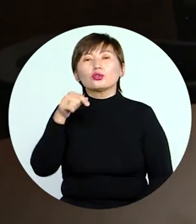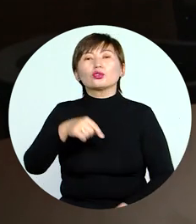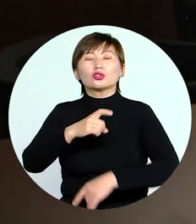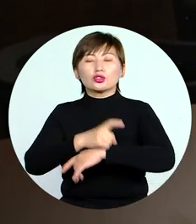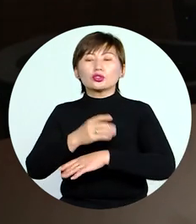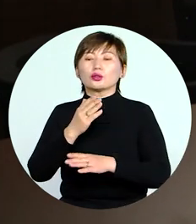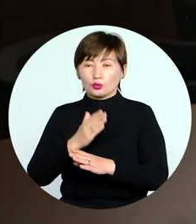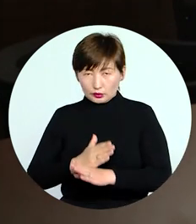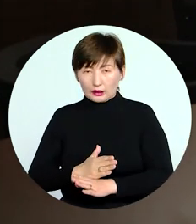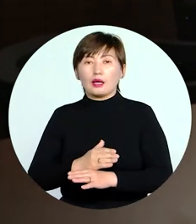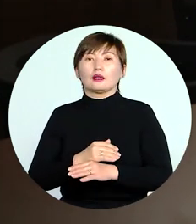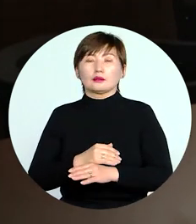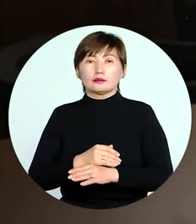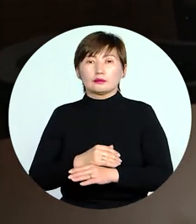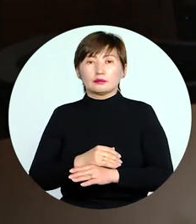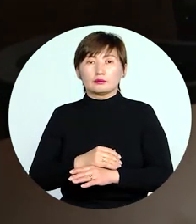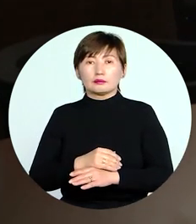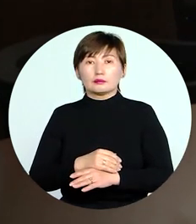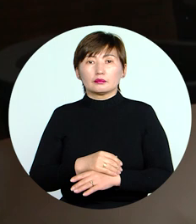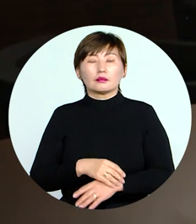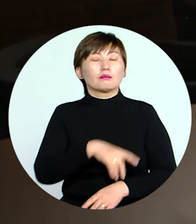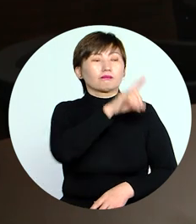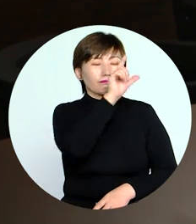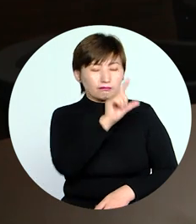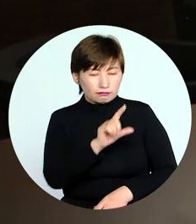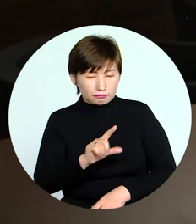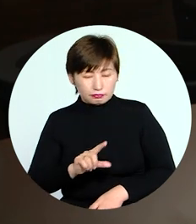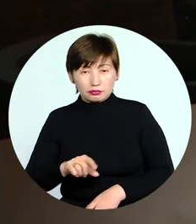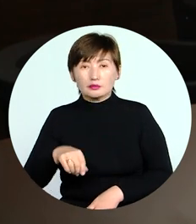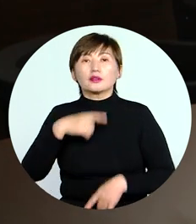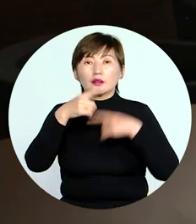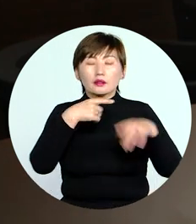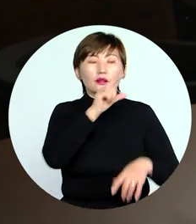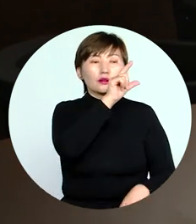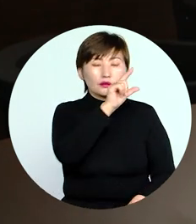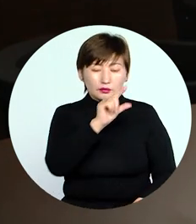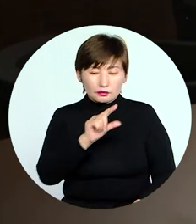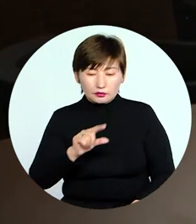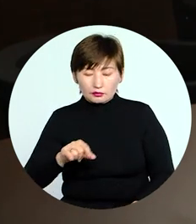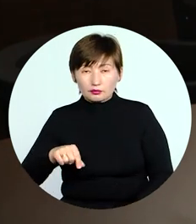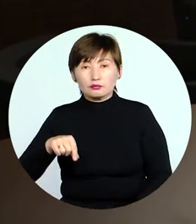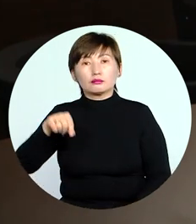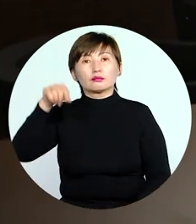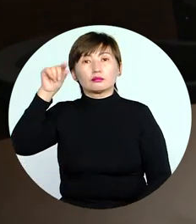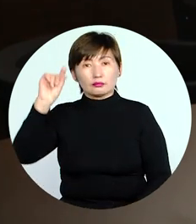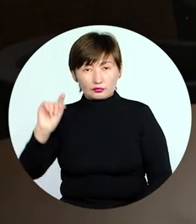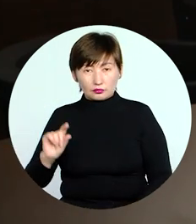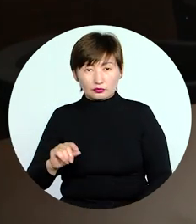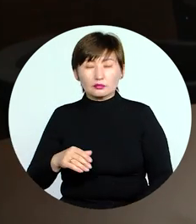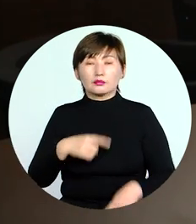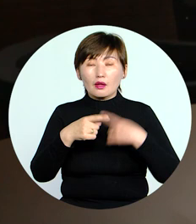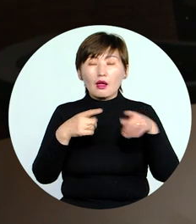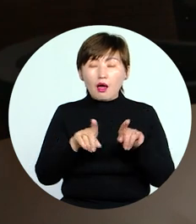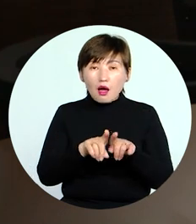ингээд өндөрлөө. Өргөлөл аялгуу миний ярианы одоо өнг дээшээ яваад эргээд өндөрлөө гэдээ доош орж